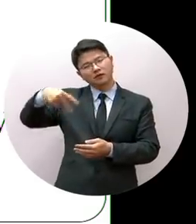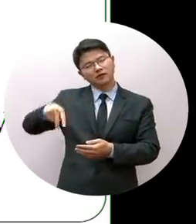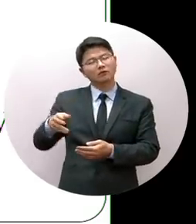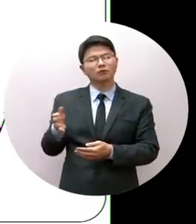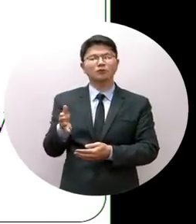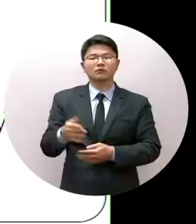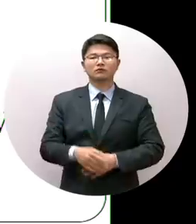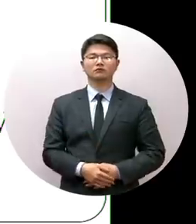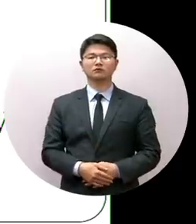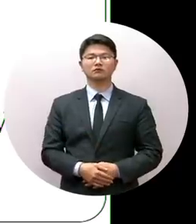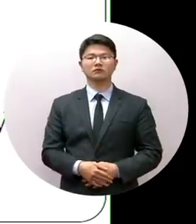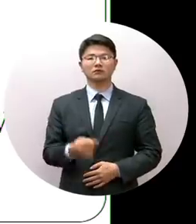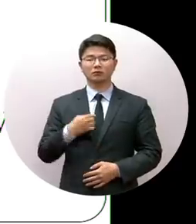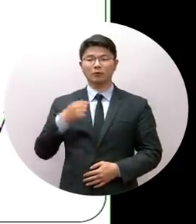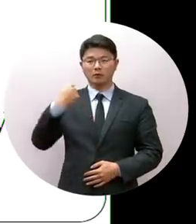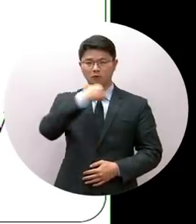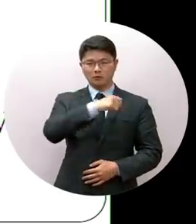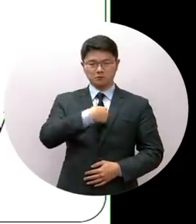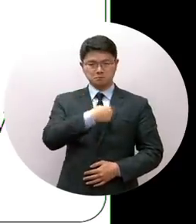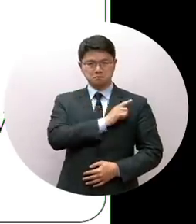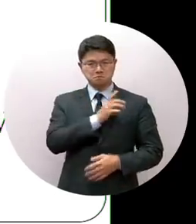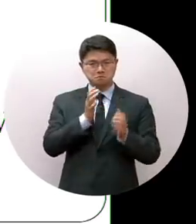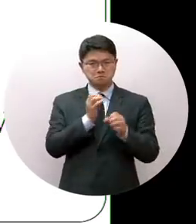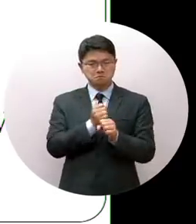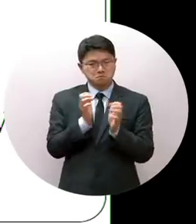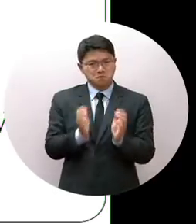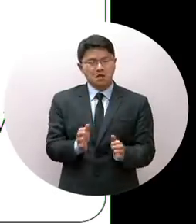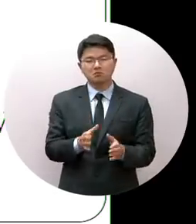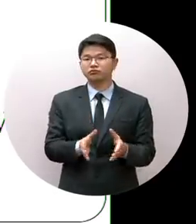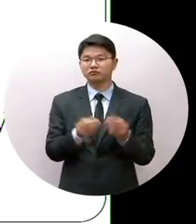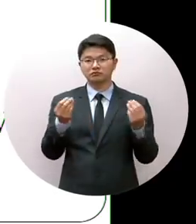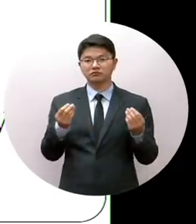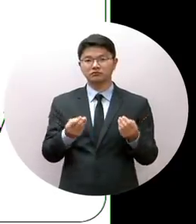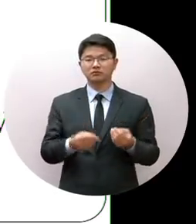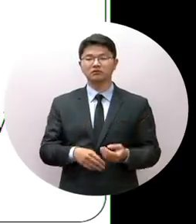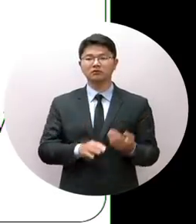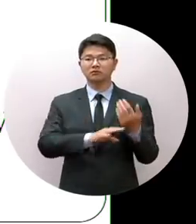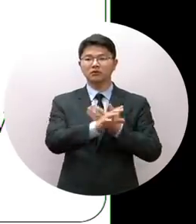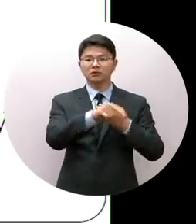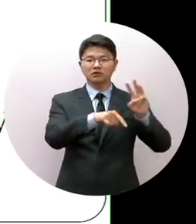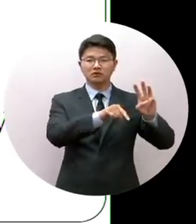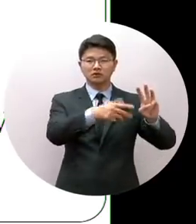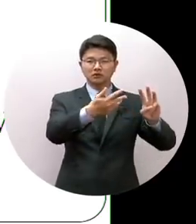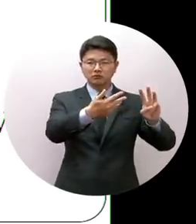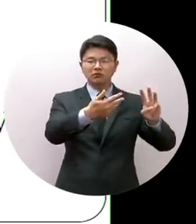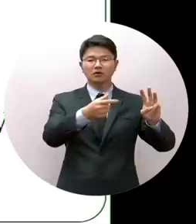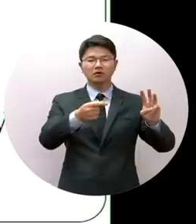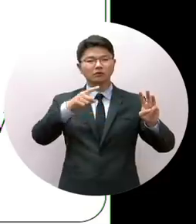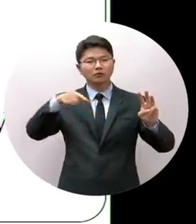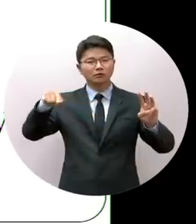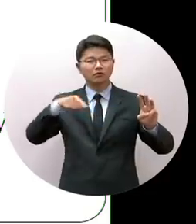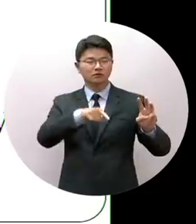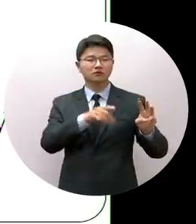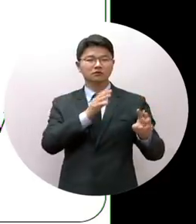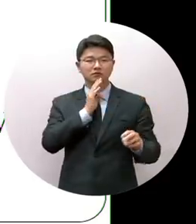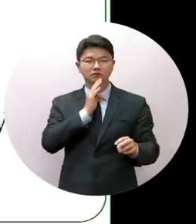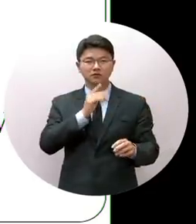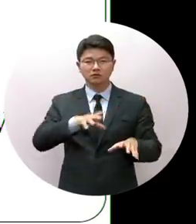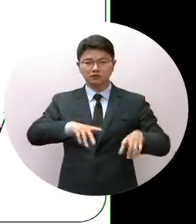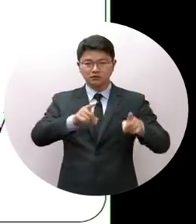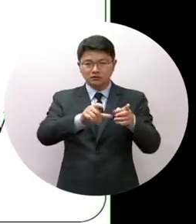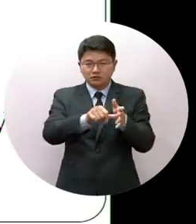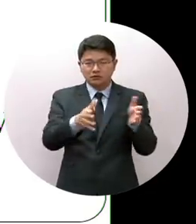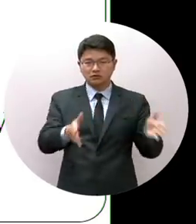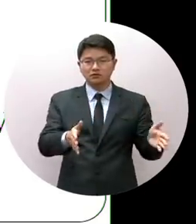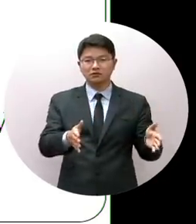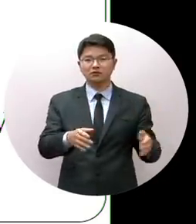必要本土化、国产化。而3.8里面，我们算一算，第一期的台